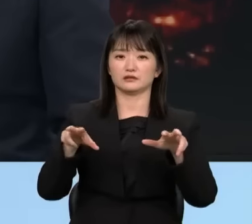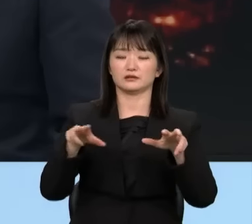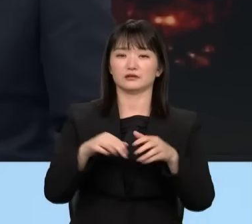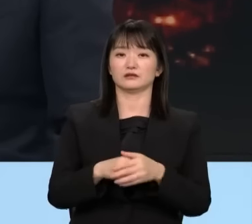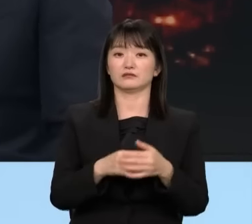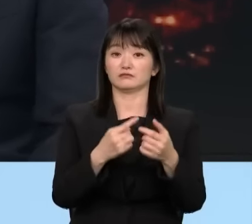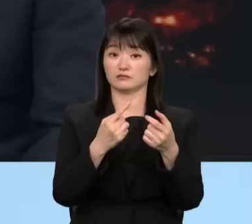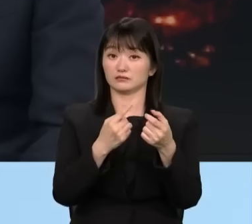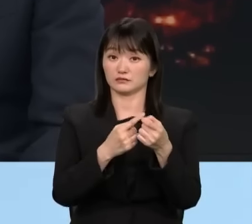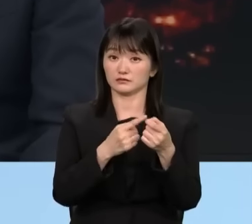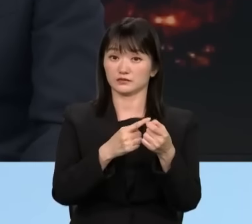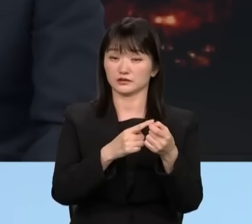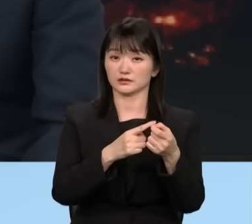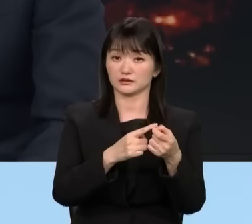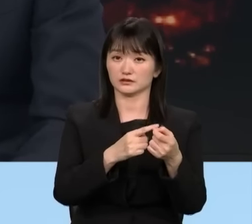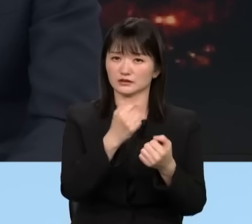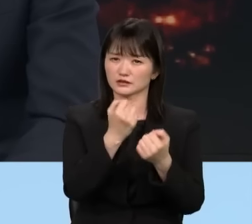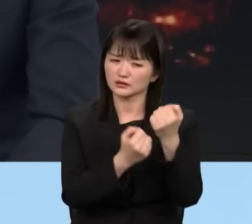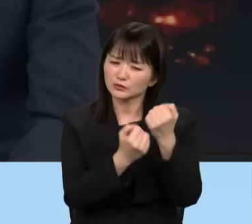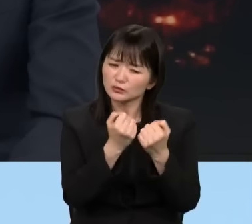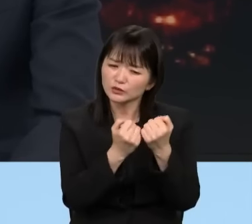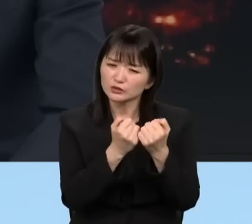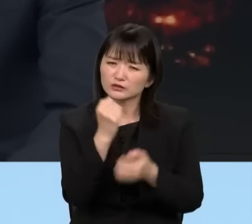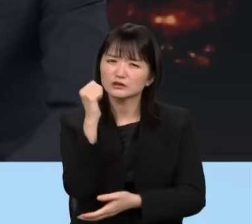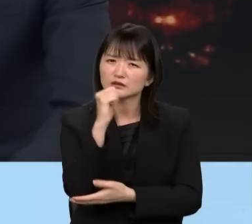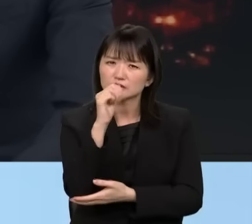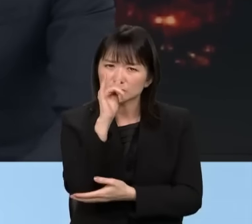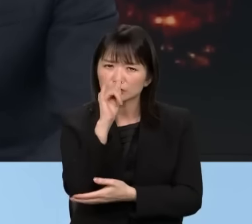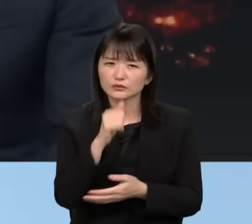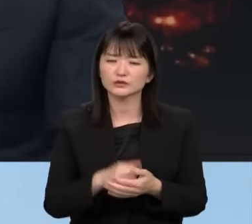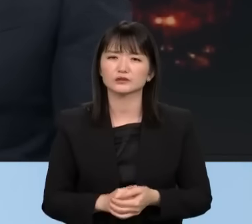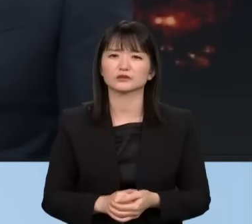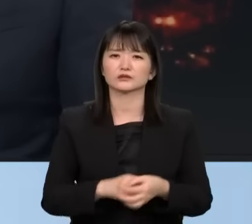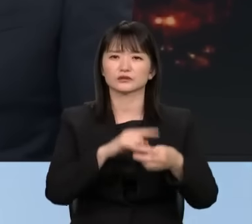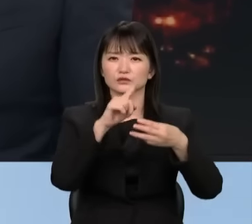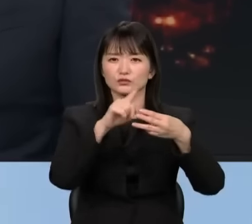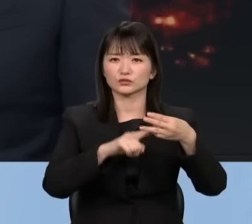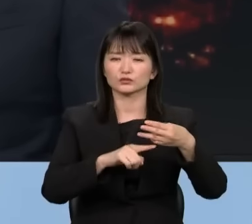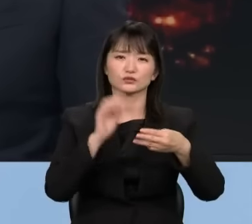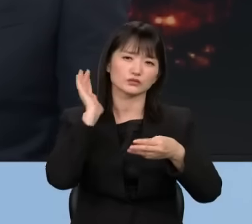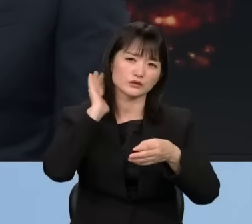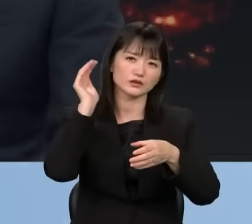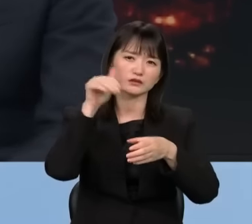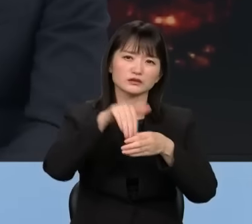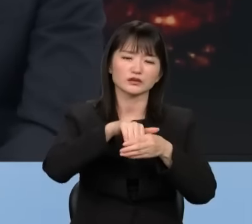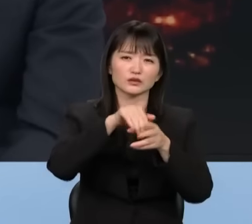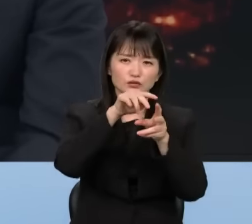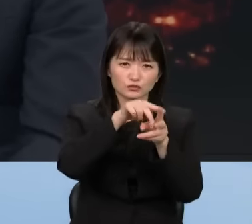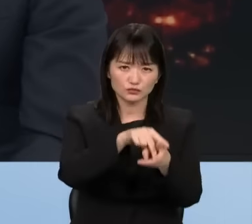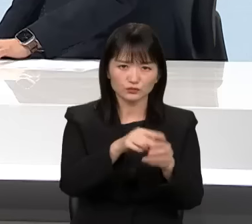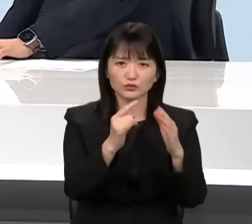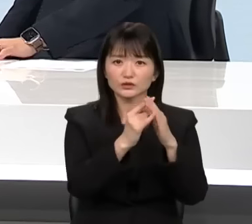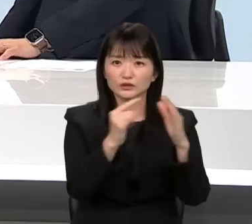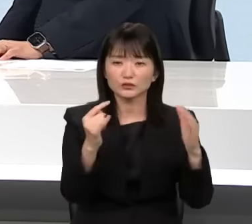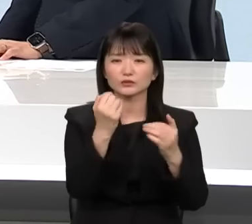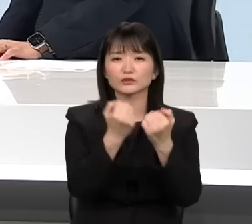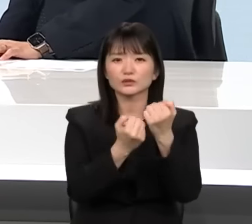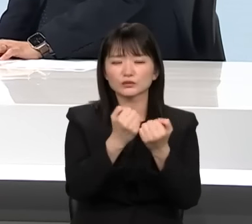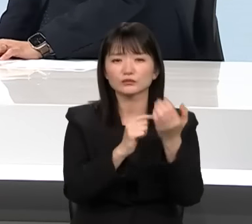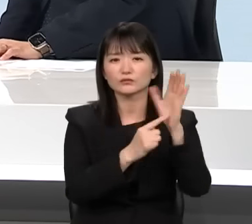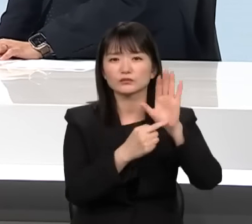그 1차 시기에 대한 해명도 흔들린다는 거잖아요 예 당시 윤성열 대선캠프에서 내놓은 해명을 보면요이